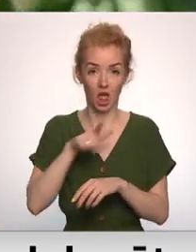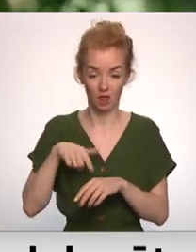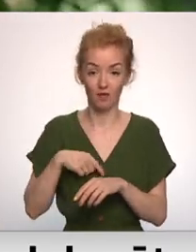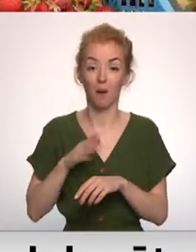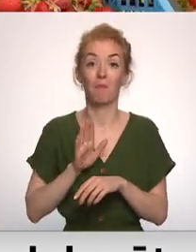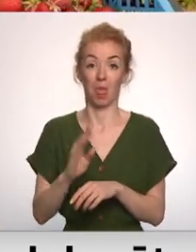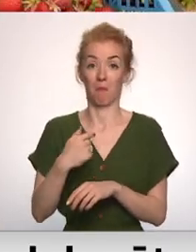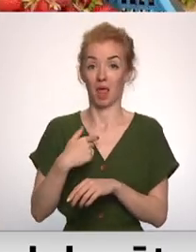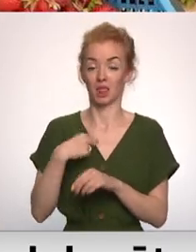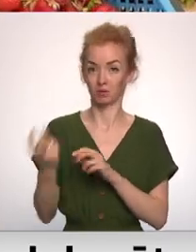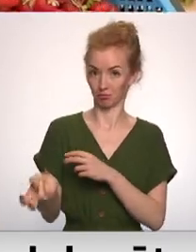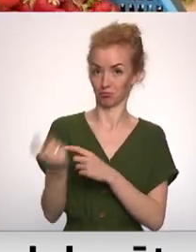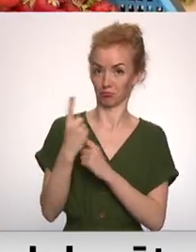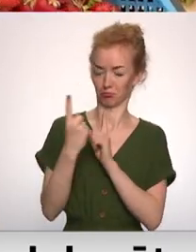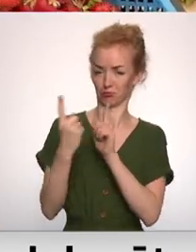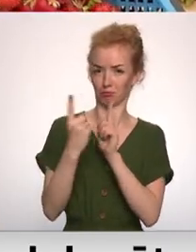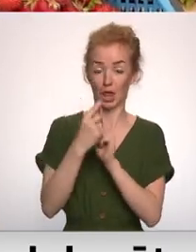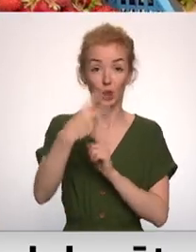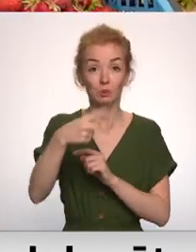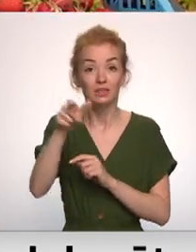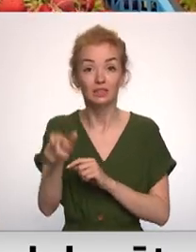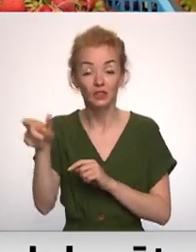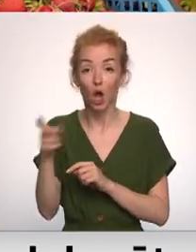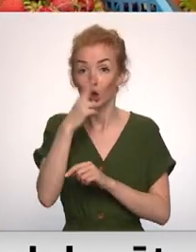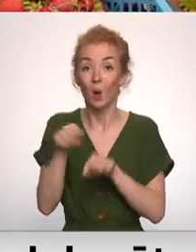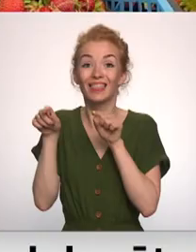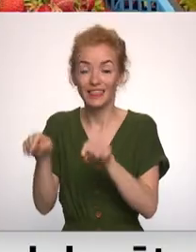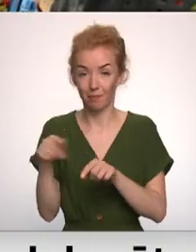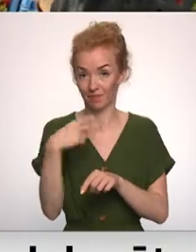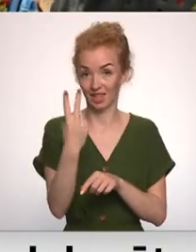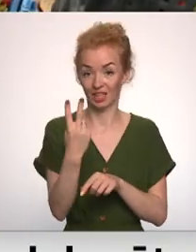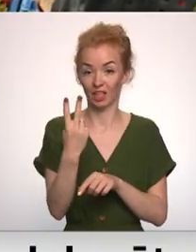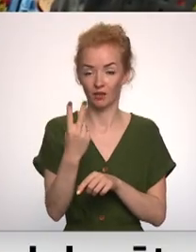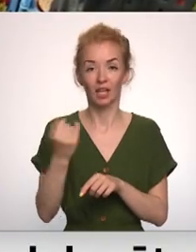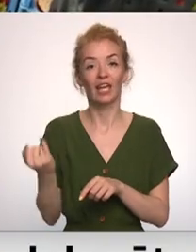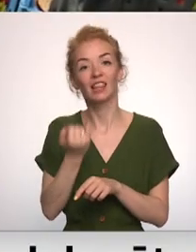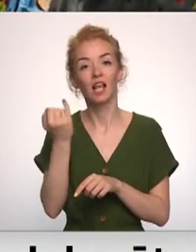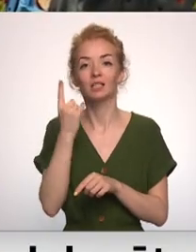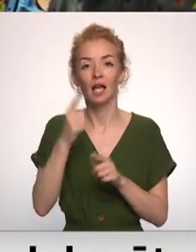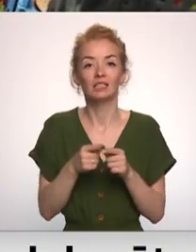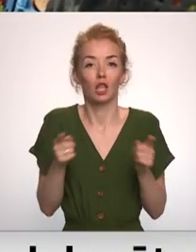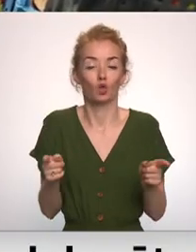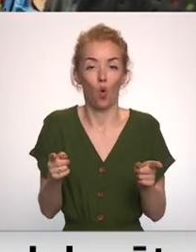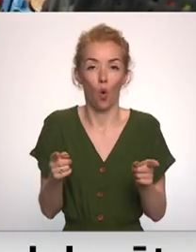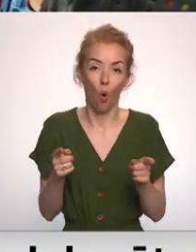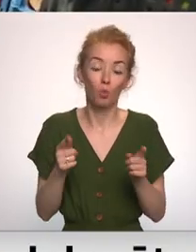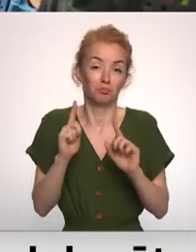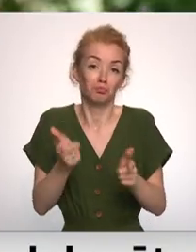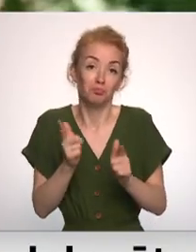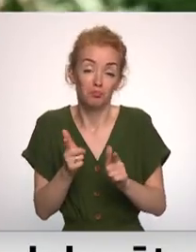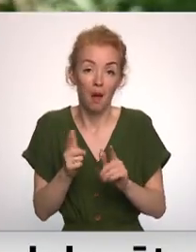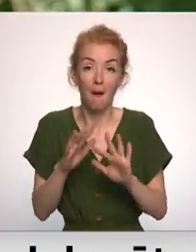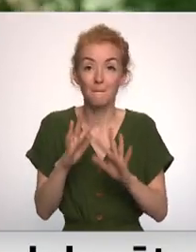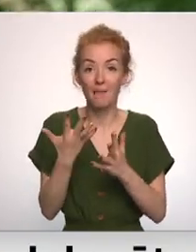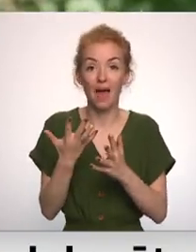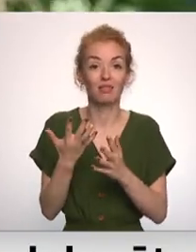pie manas pienāca kādi 20, no tiem divi vispār interesējās par sezonas darbu un būtu gatavi izskatīt, bet tie